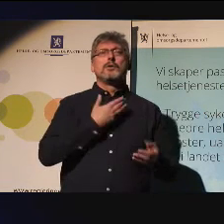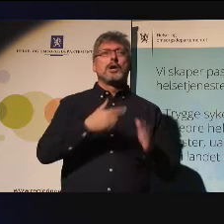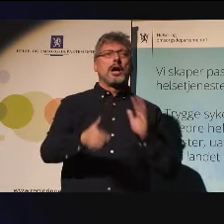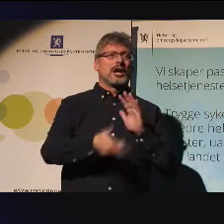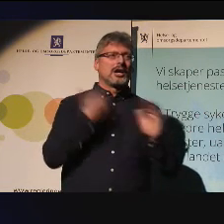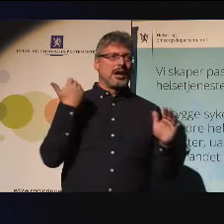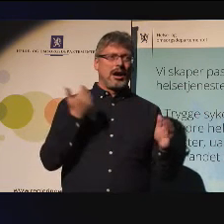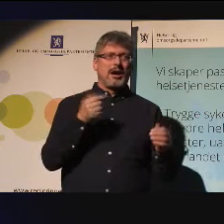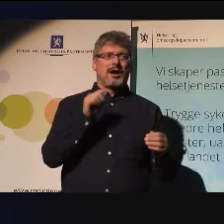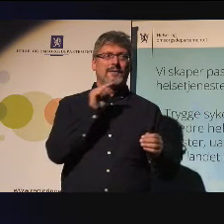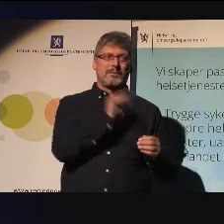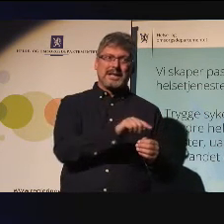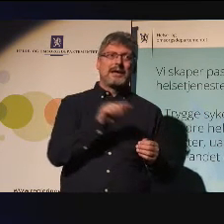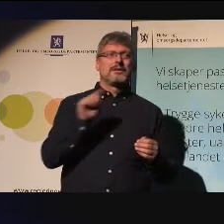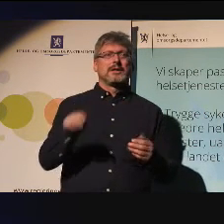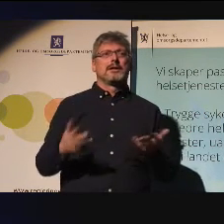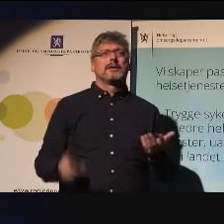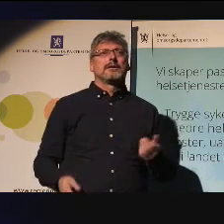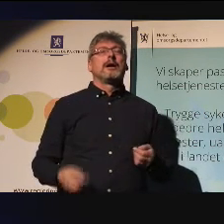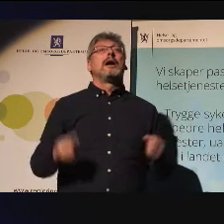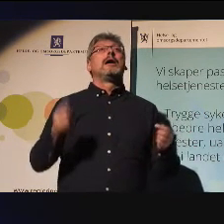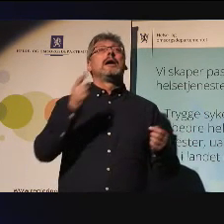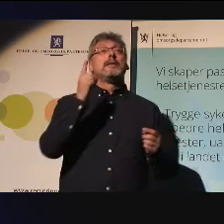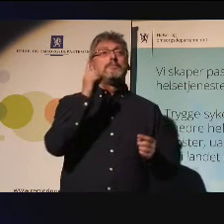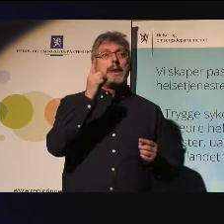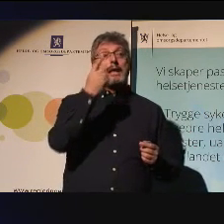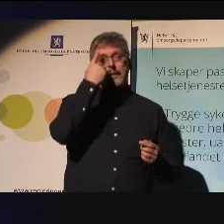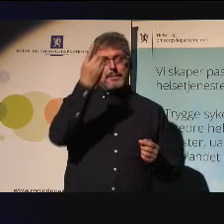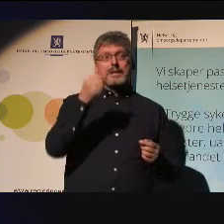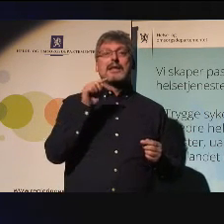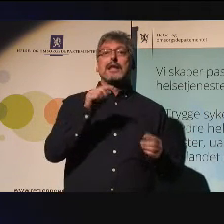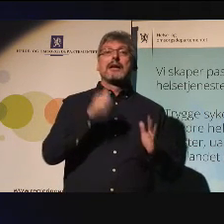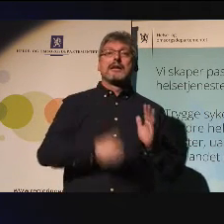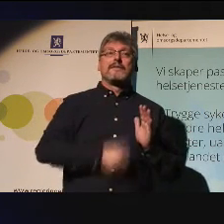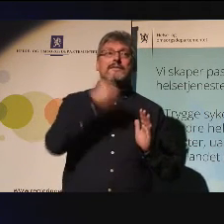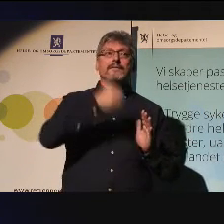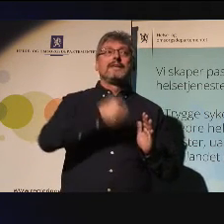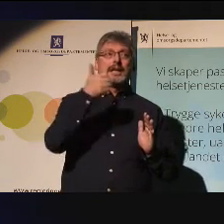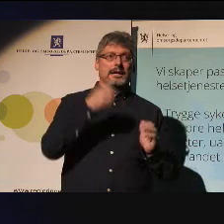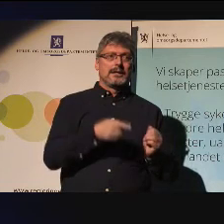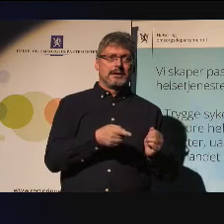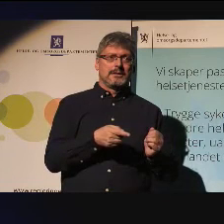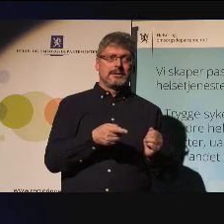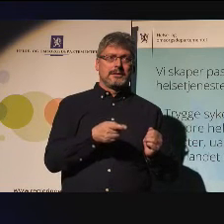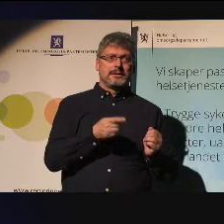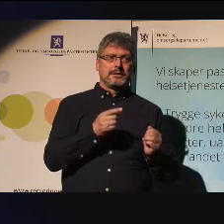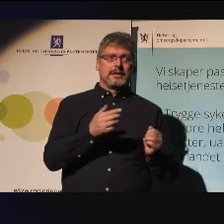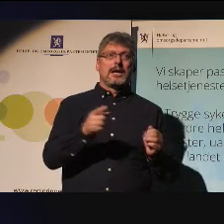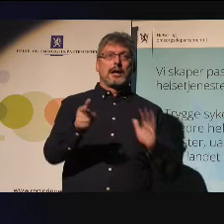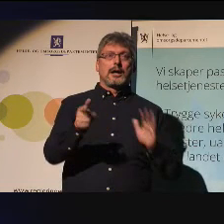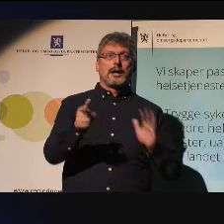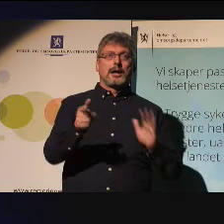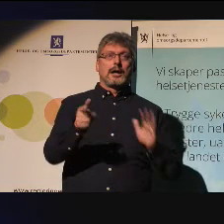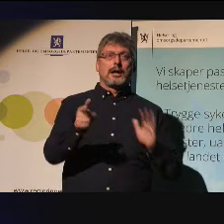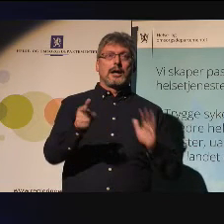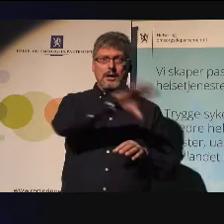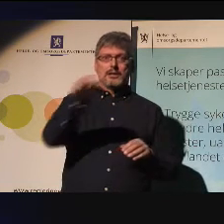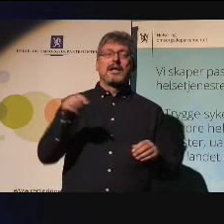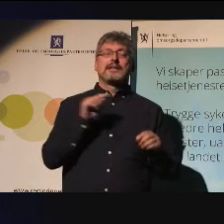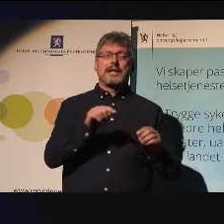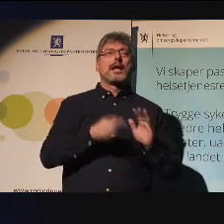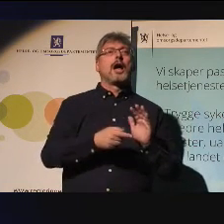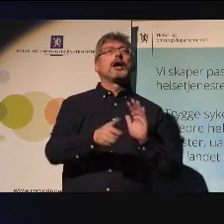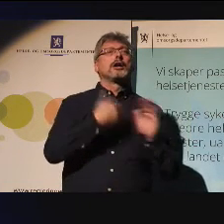om dette og hint. Men jeg mener at dette det viktigste kravet av de alle. Dette et krav om å lede.